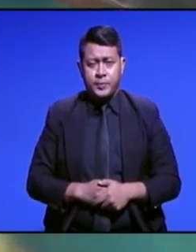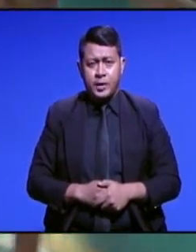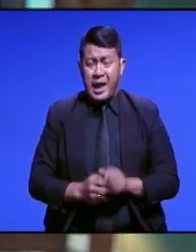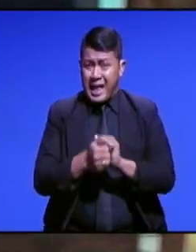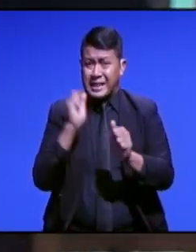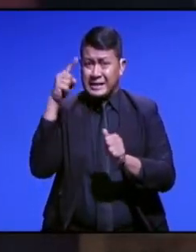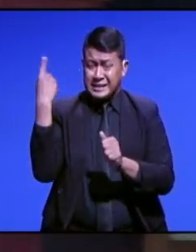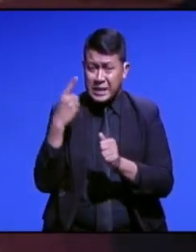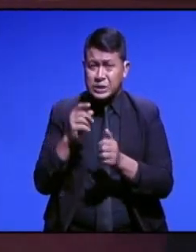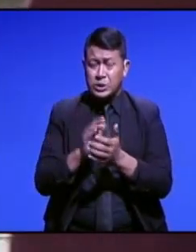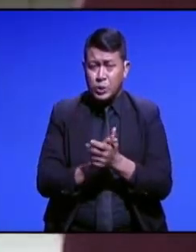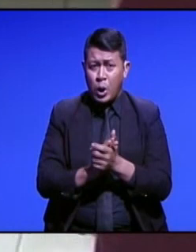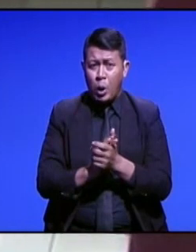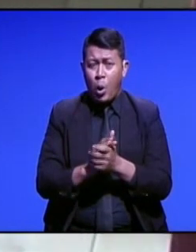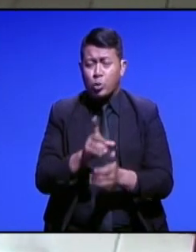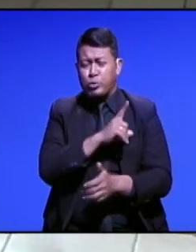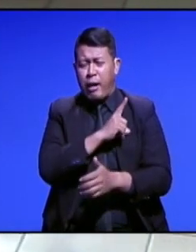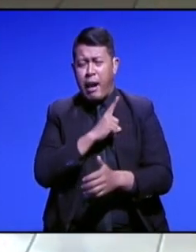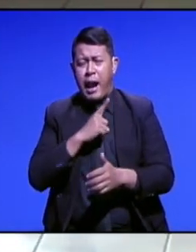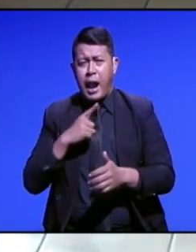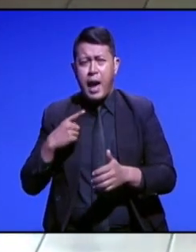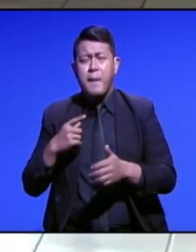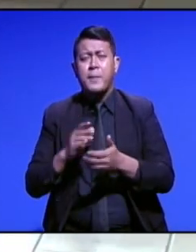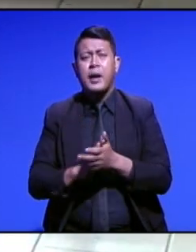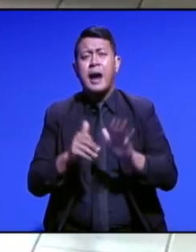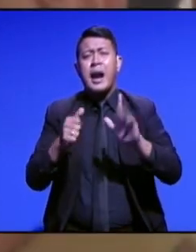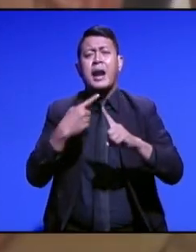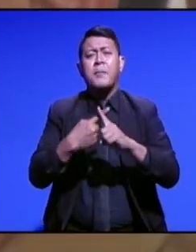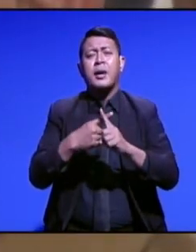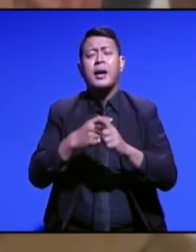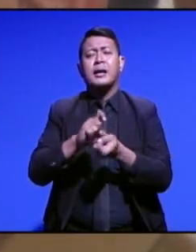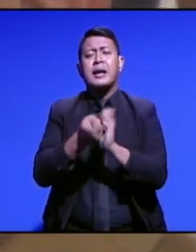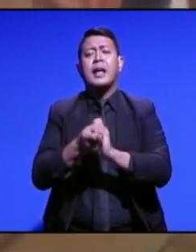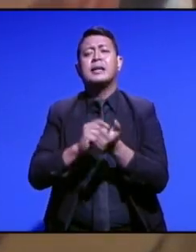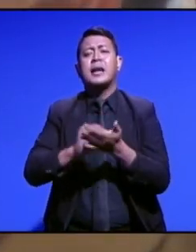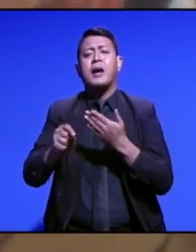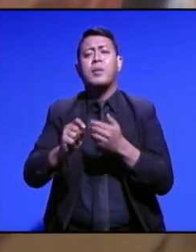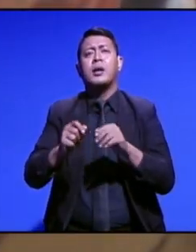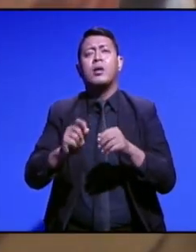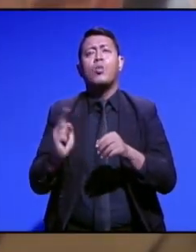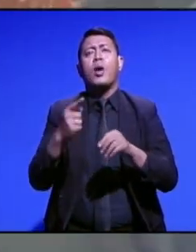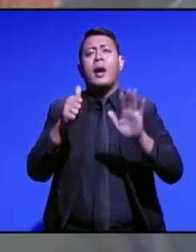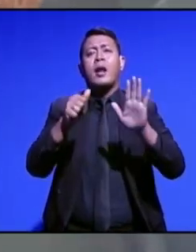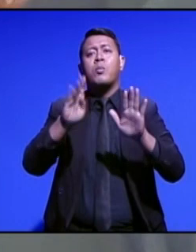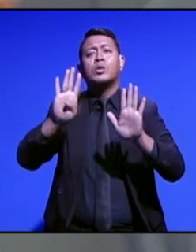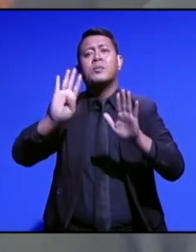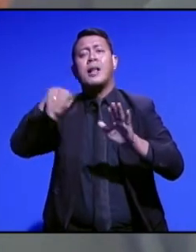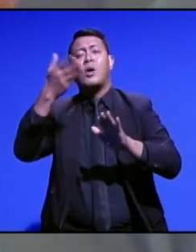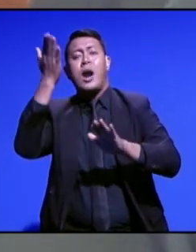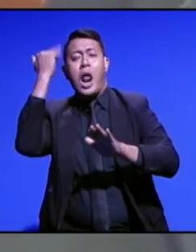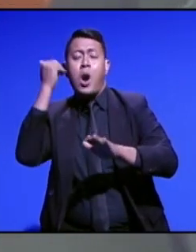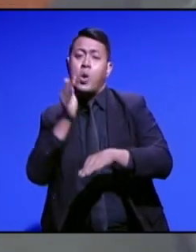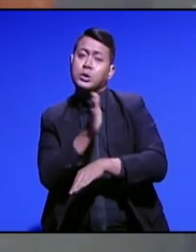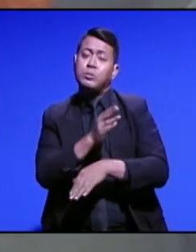Ujian nasional punya catatan perjalanan yang cukup panjang dan sempat 6 kali berganti nama sejak 69 tahun lalu. Sebelum